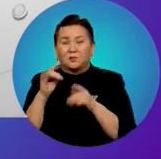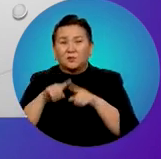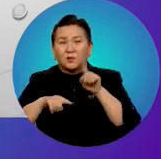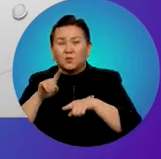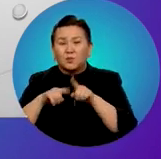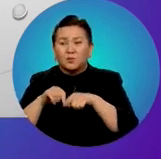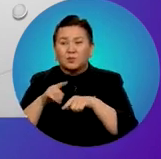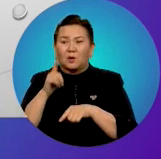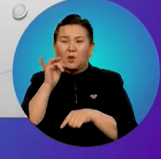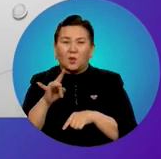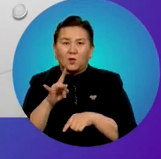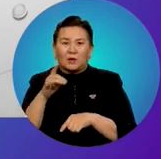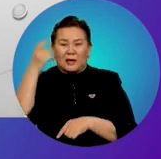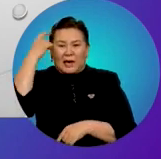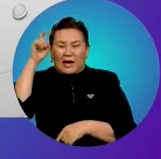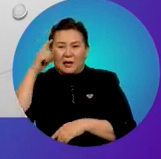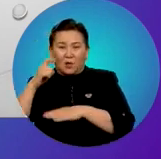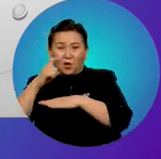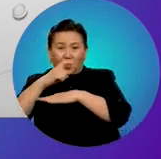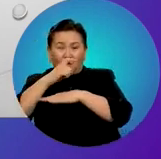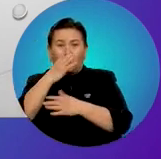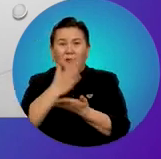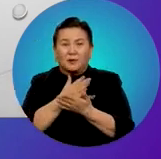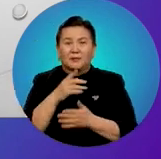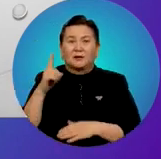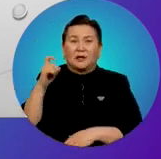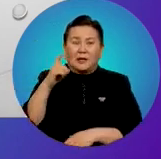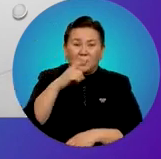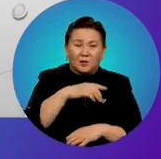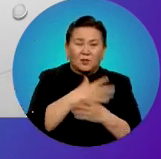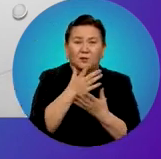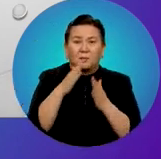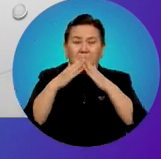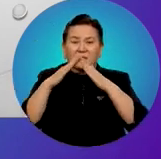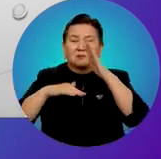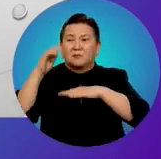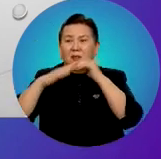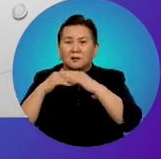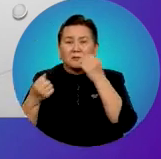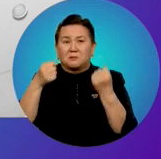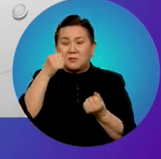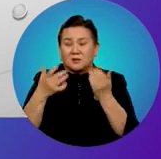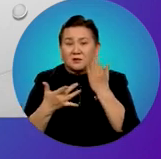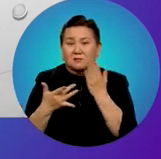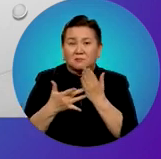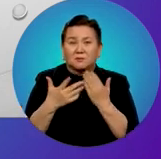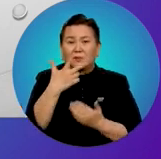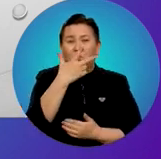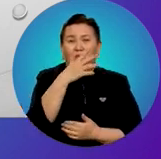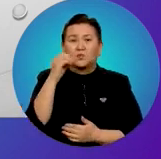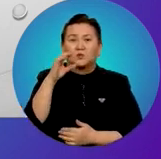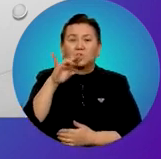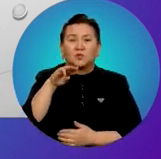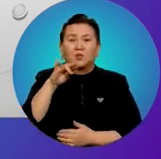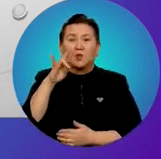урд хор агуулсан хар хорхоо болж байна. Энд ямар нэг байшин барилга ердийн машин техник бус 300 тонн